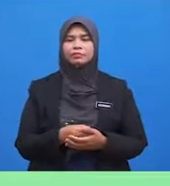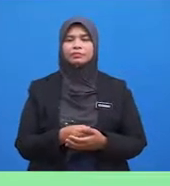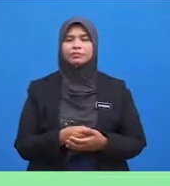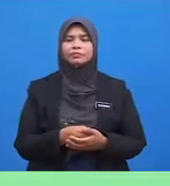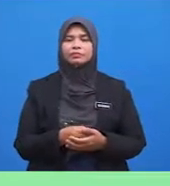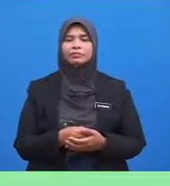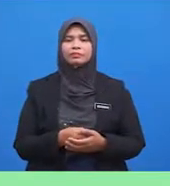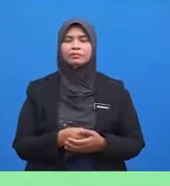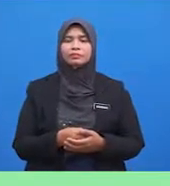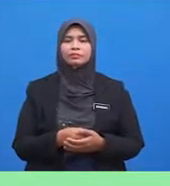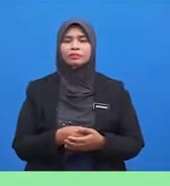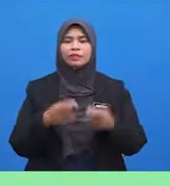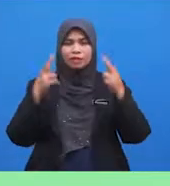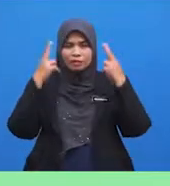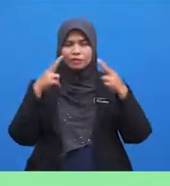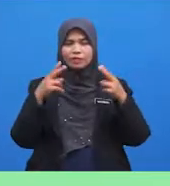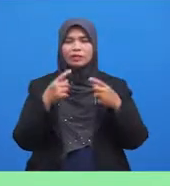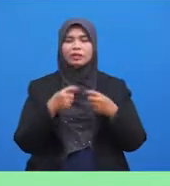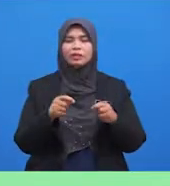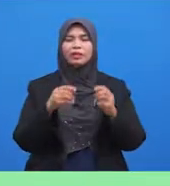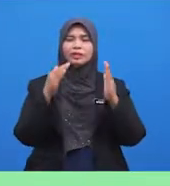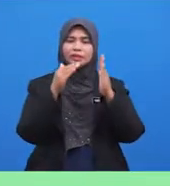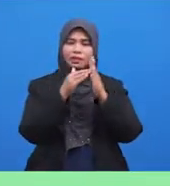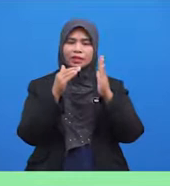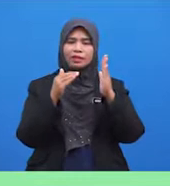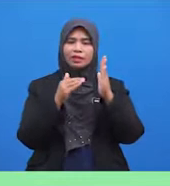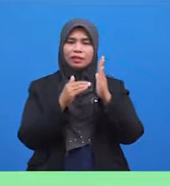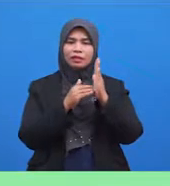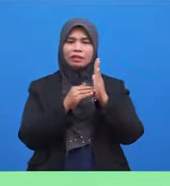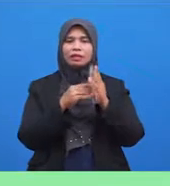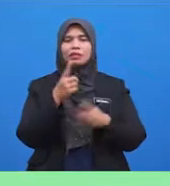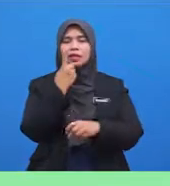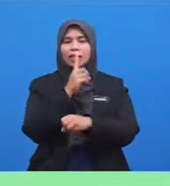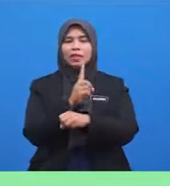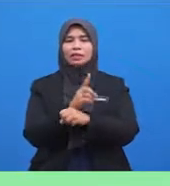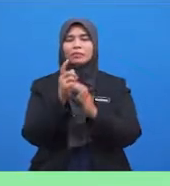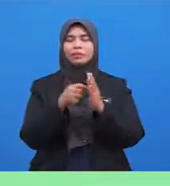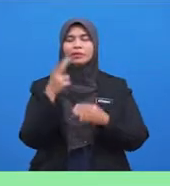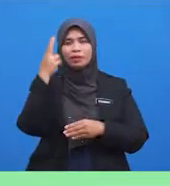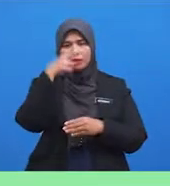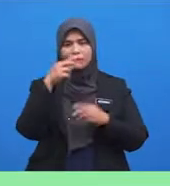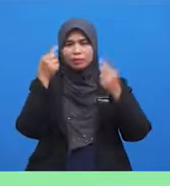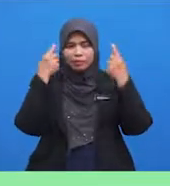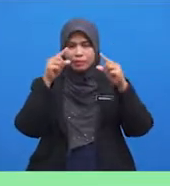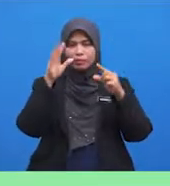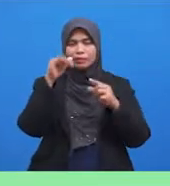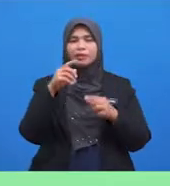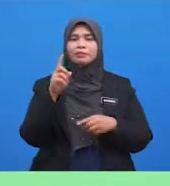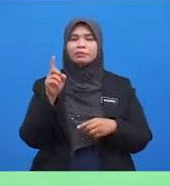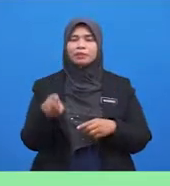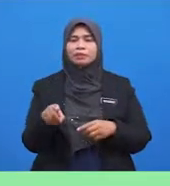sini, Ustazah telah menyenaraikan adab terhadap guru yang